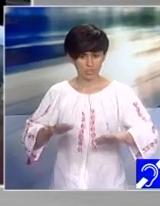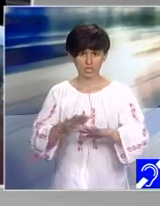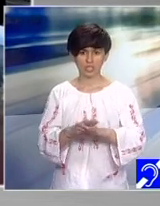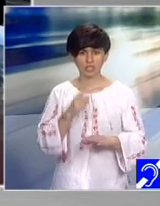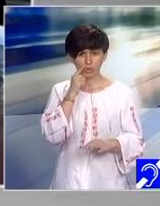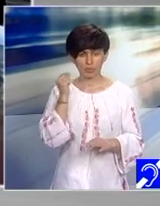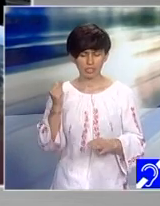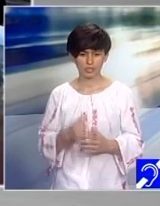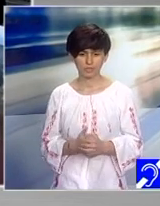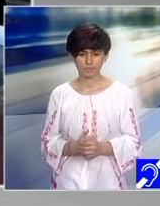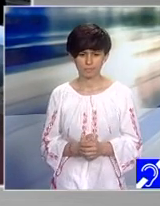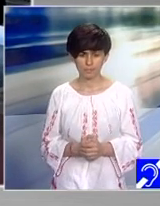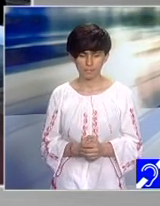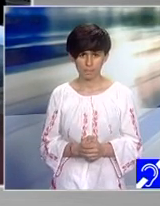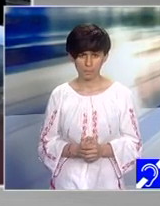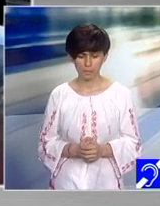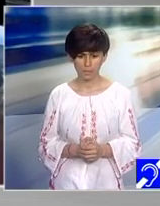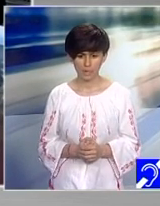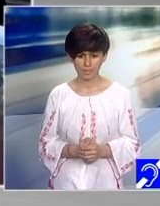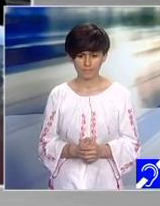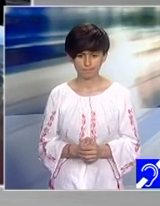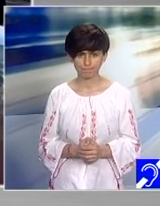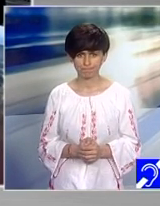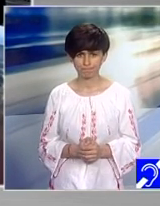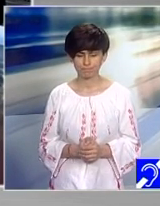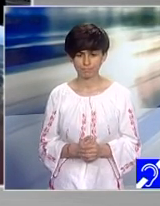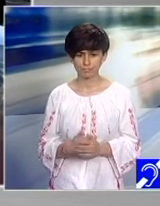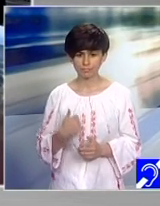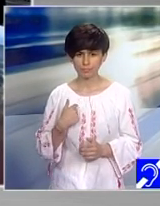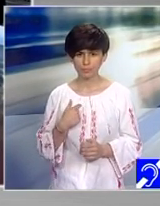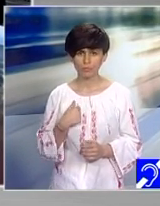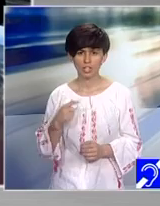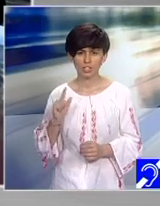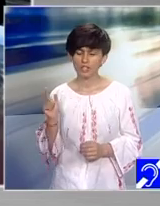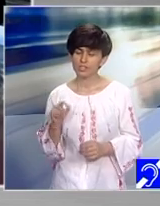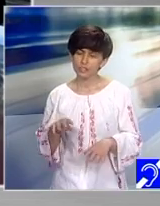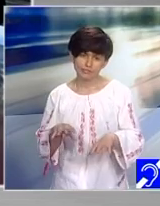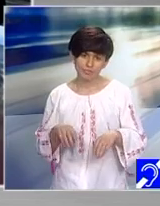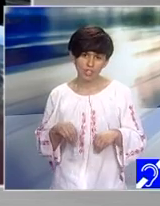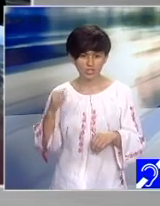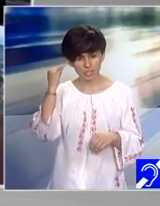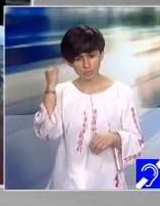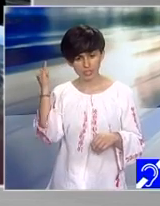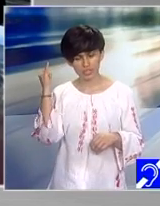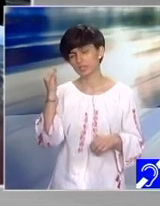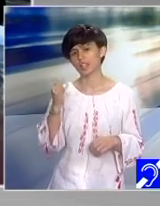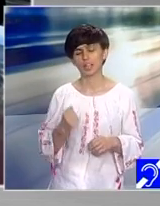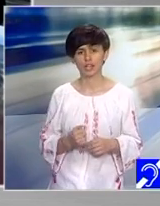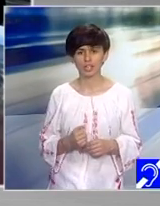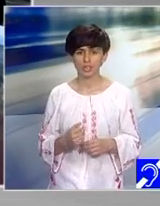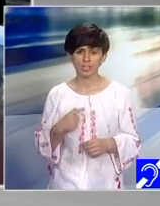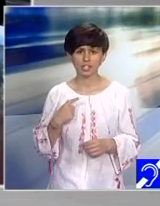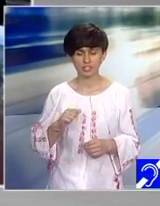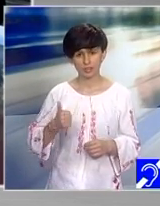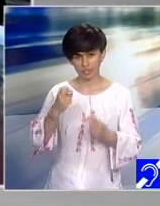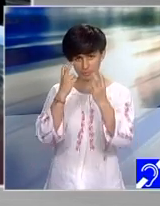Te rog. Așa. Sunt un pic în dezacord cu ideea că ar fi principala concluzie. Eu